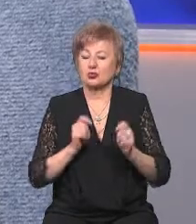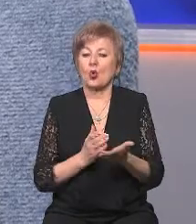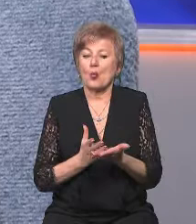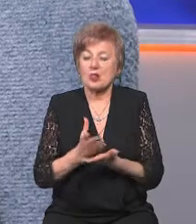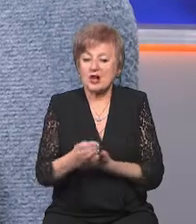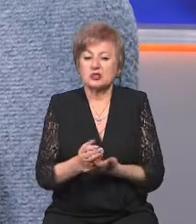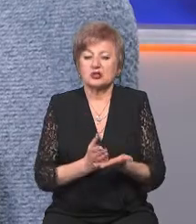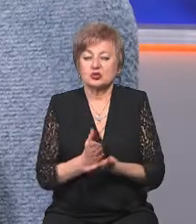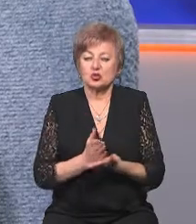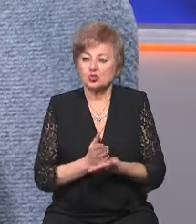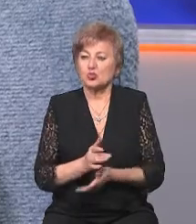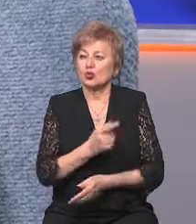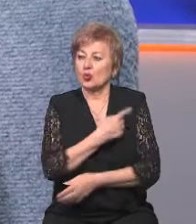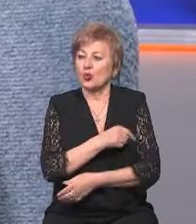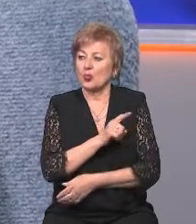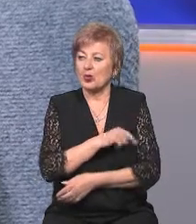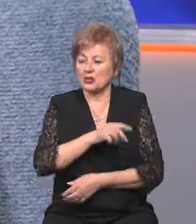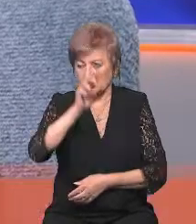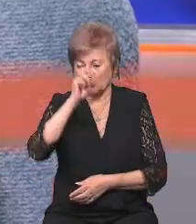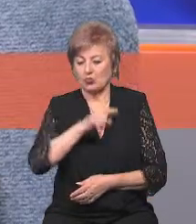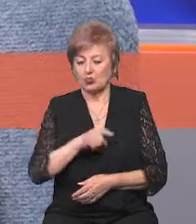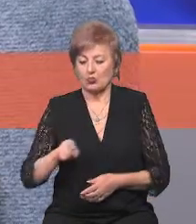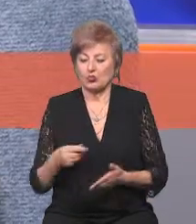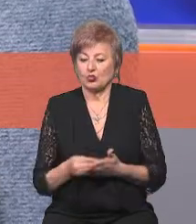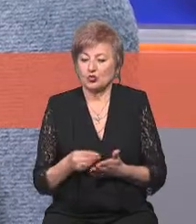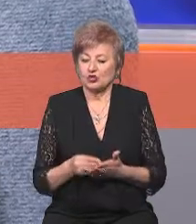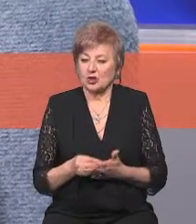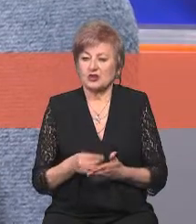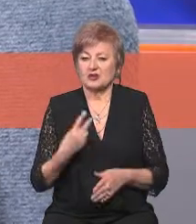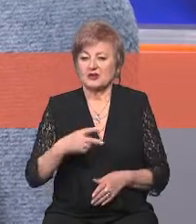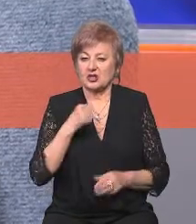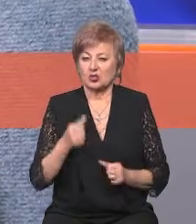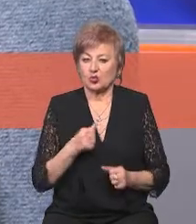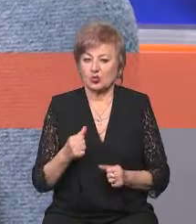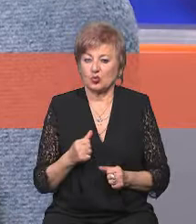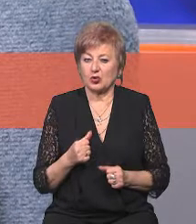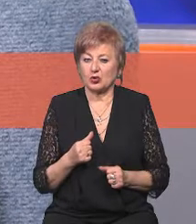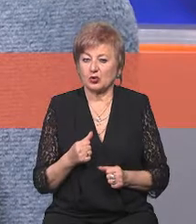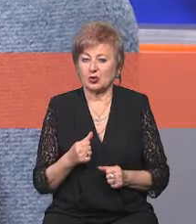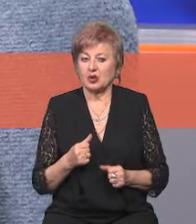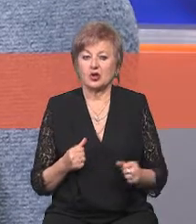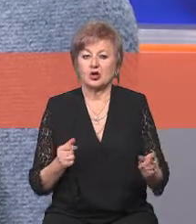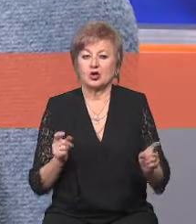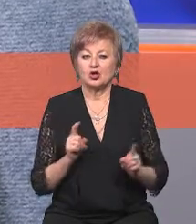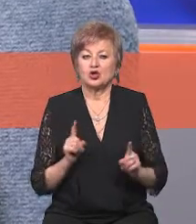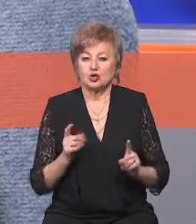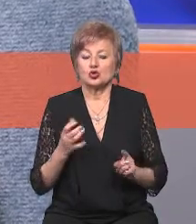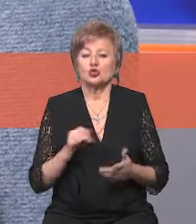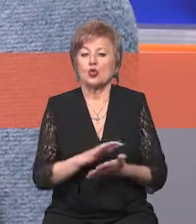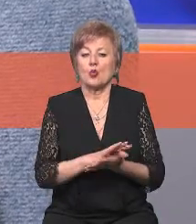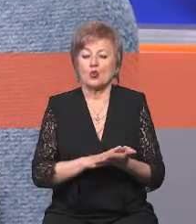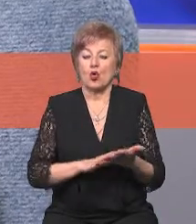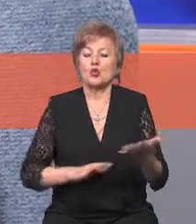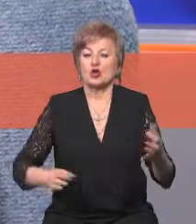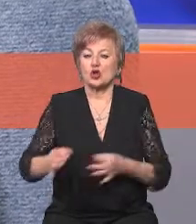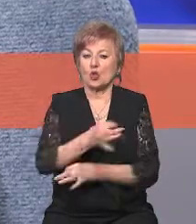буде відомо після затвердження державного бюджету на 2020 рік. Тобто ще зараз тривають